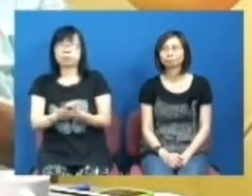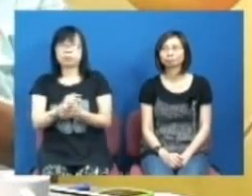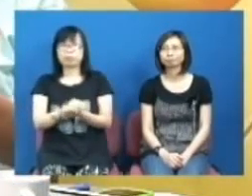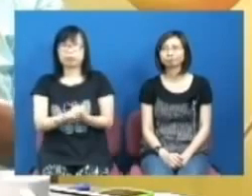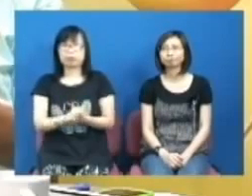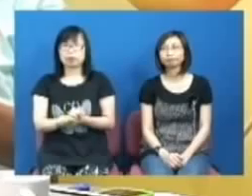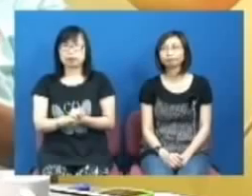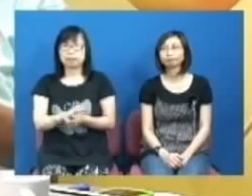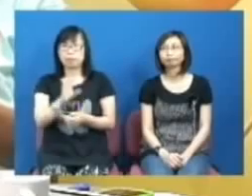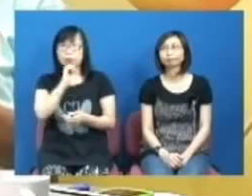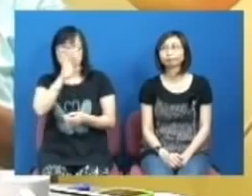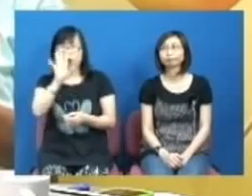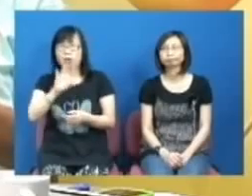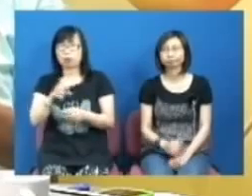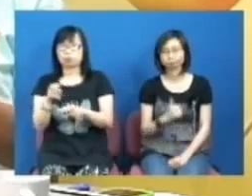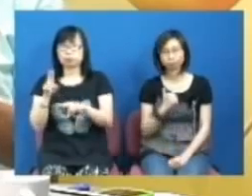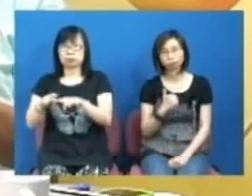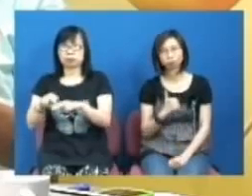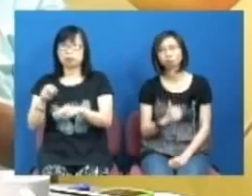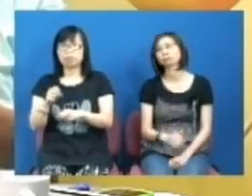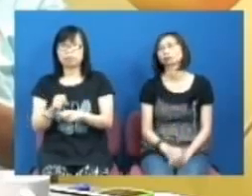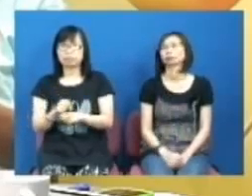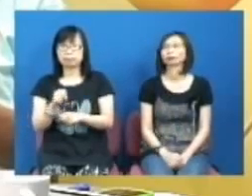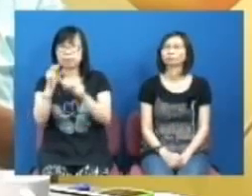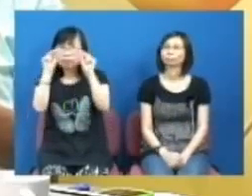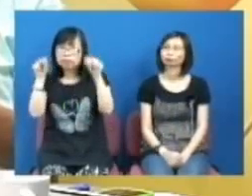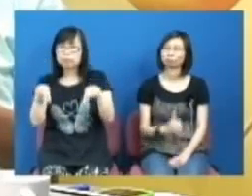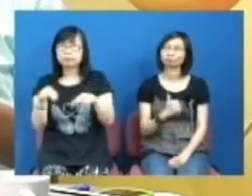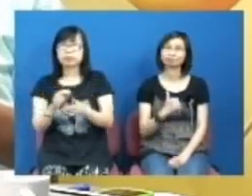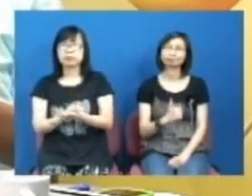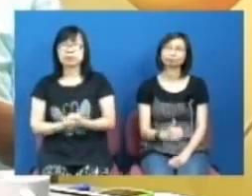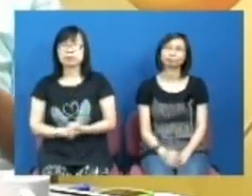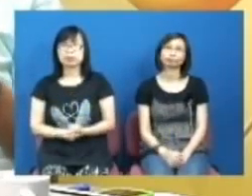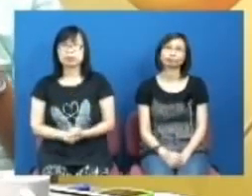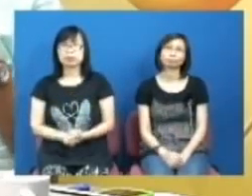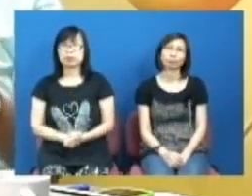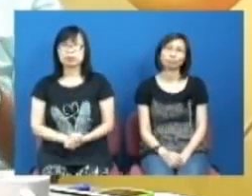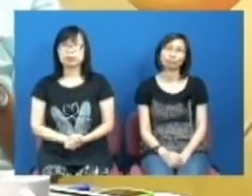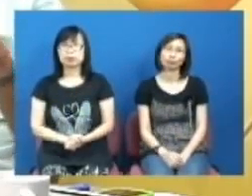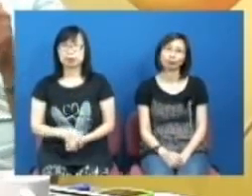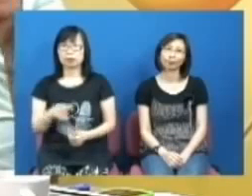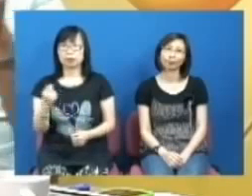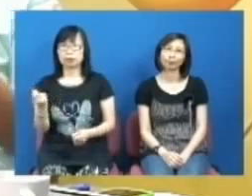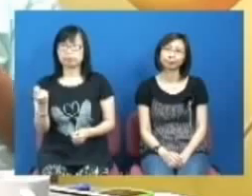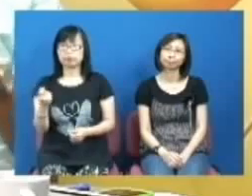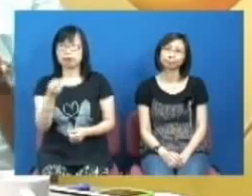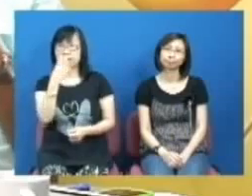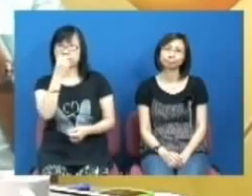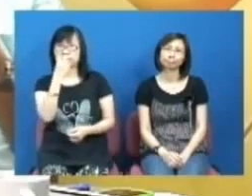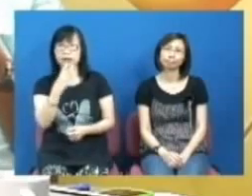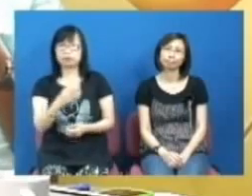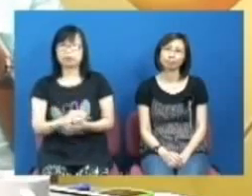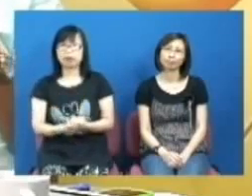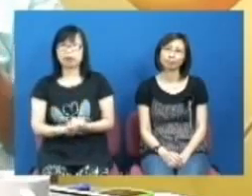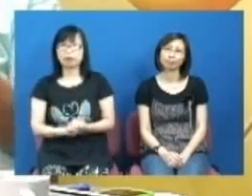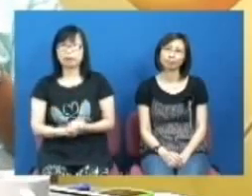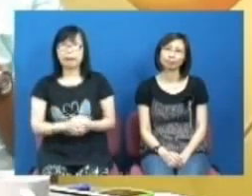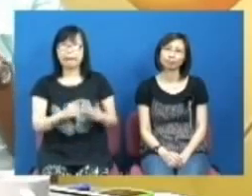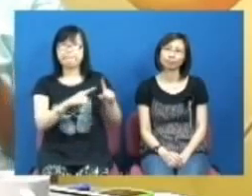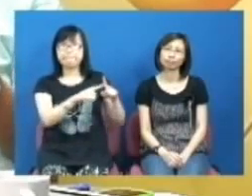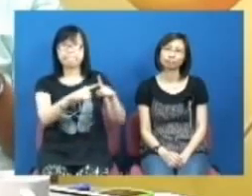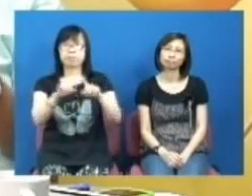港中國的問題的，它只會做尾巴而已。那很簡單，就是說香港的民